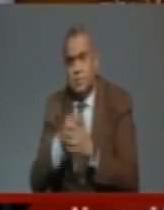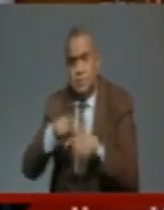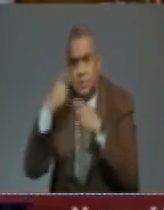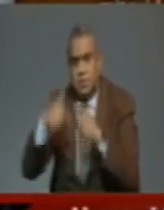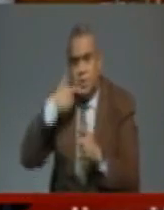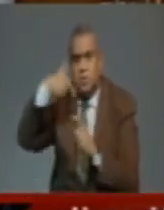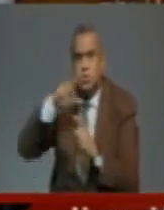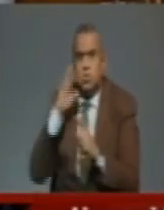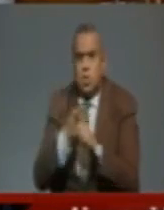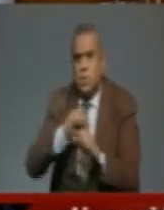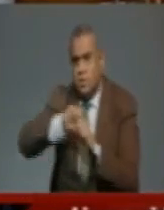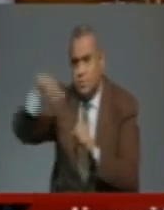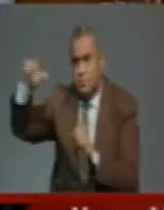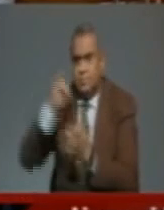دلوقتي.